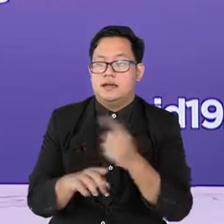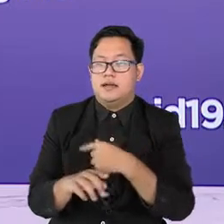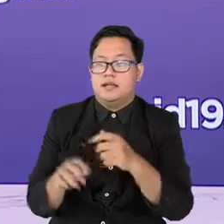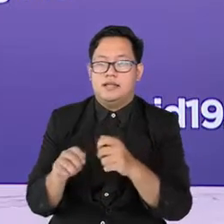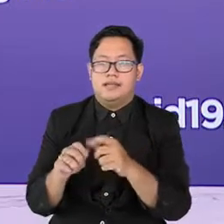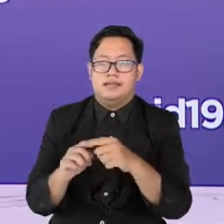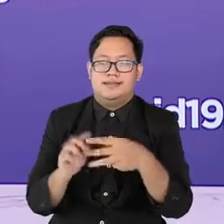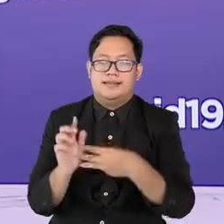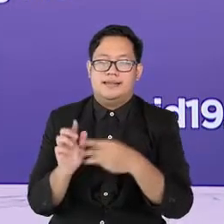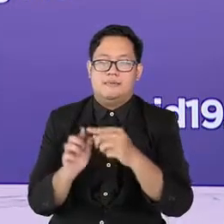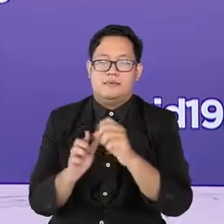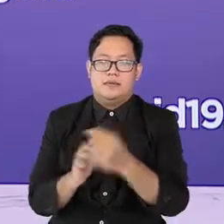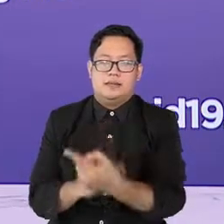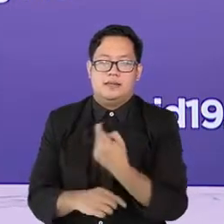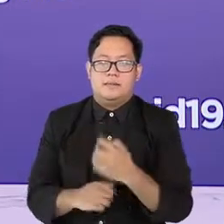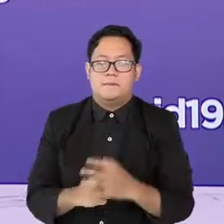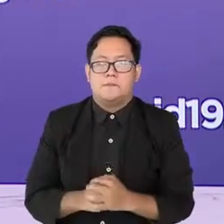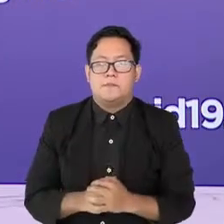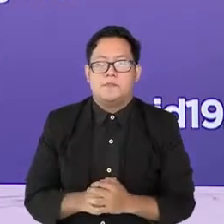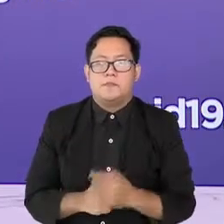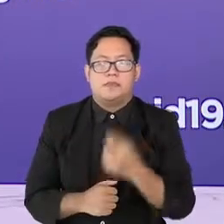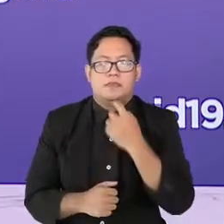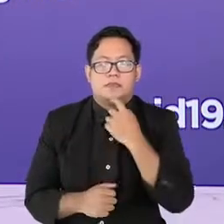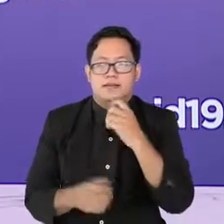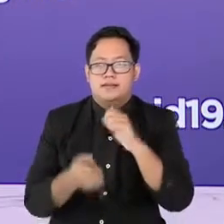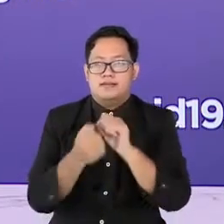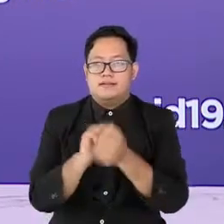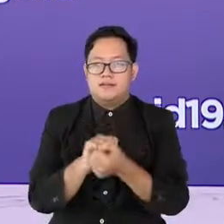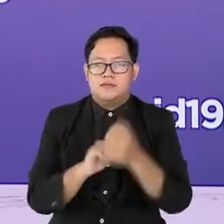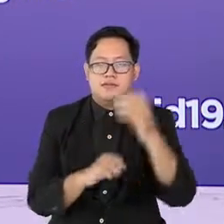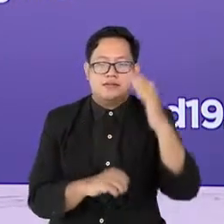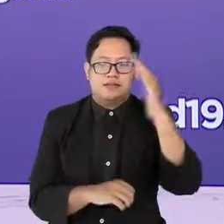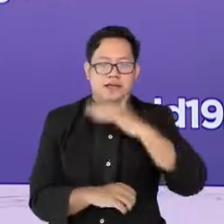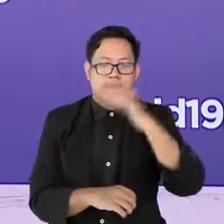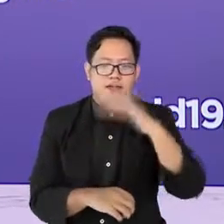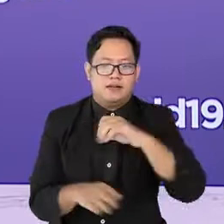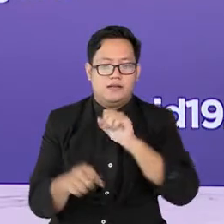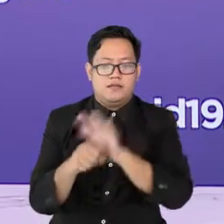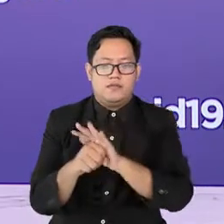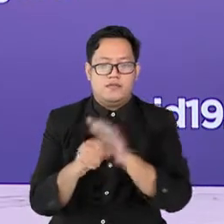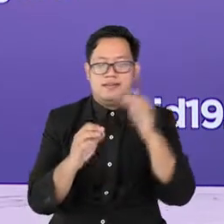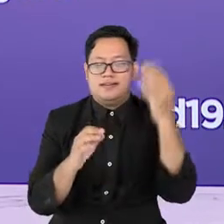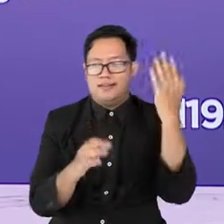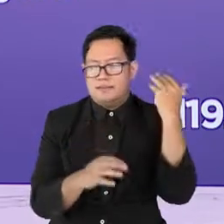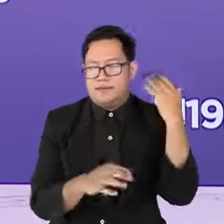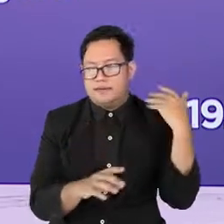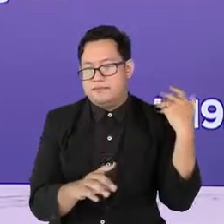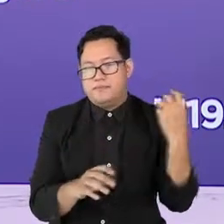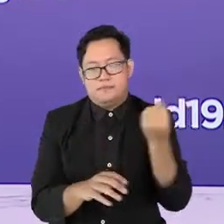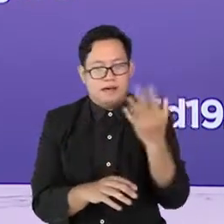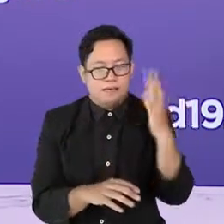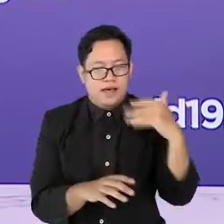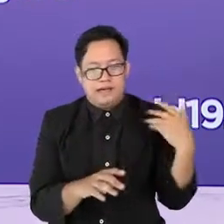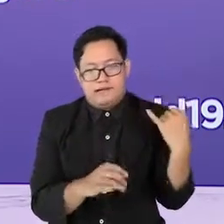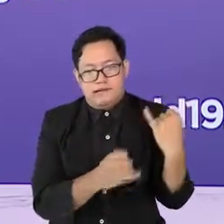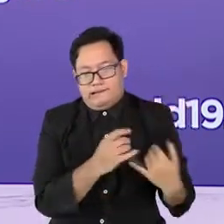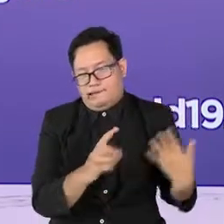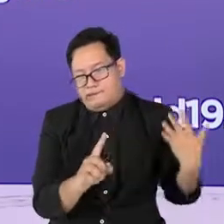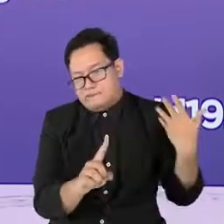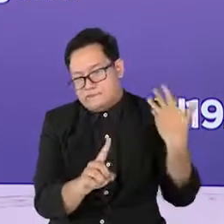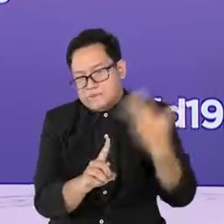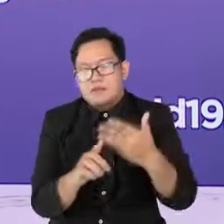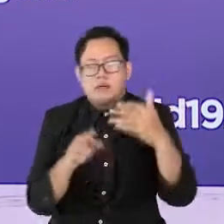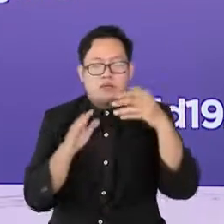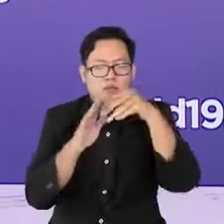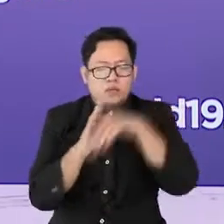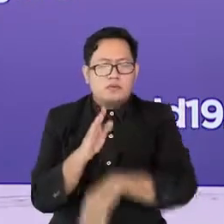ingin bertanya terkait dengan keseharian covert 19 yang turun dalam beberapa hari terakhir namun angka meninggal masih